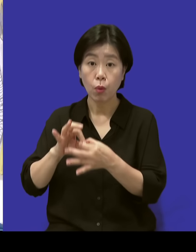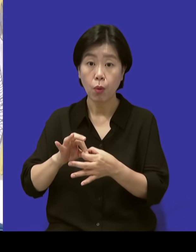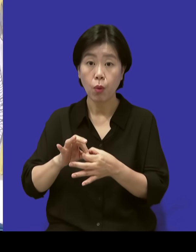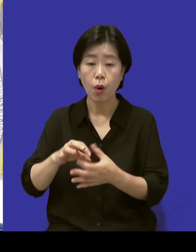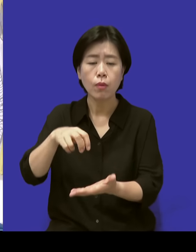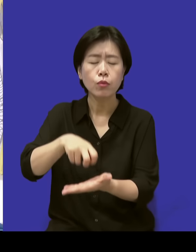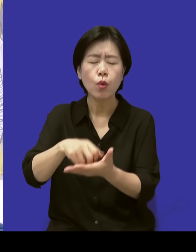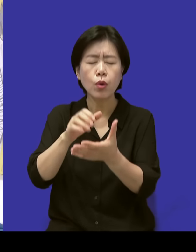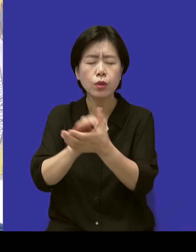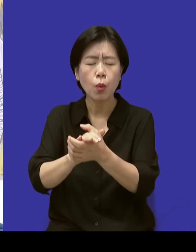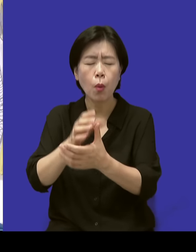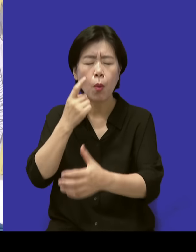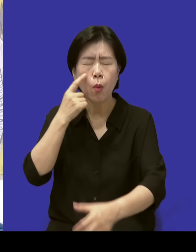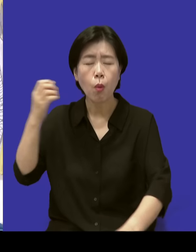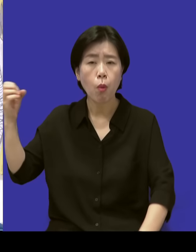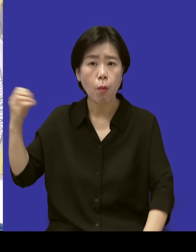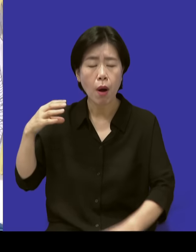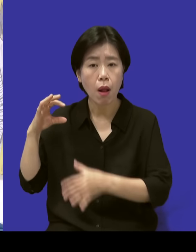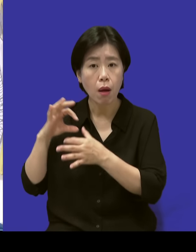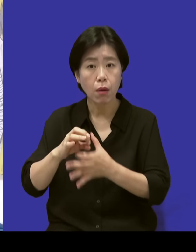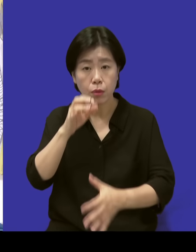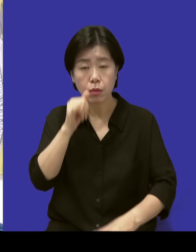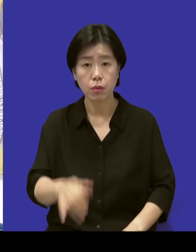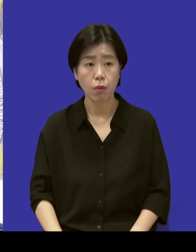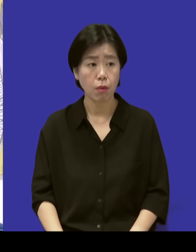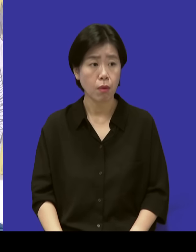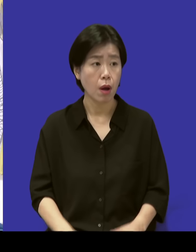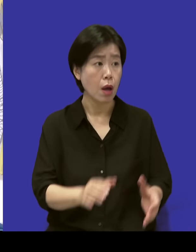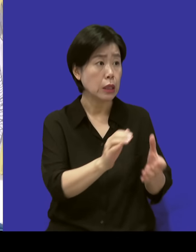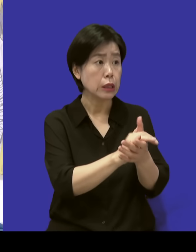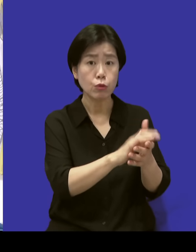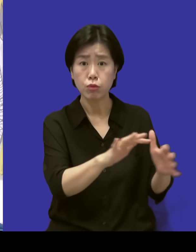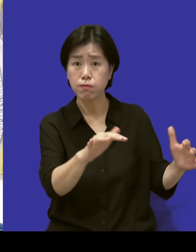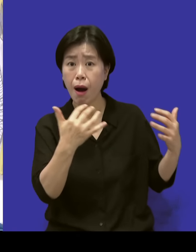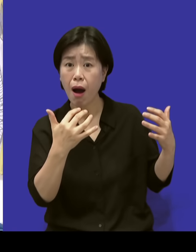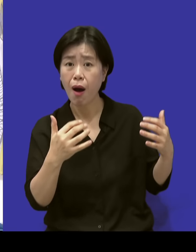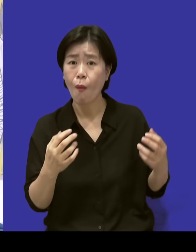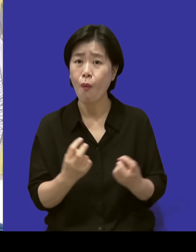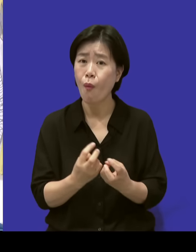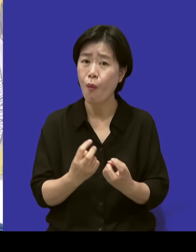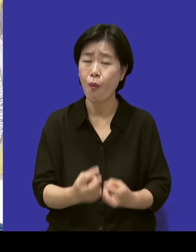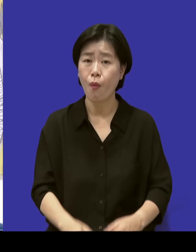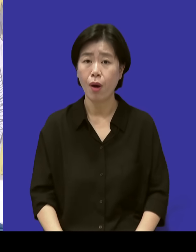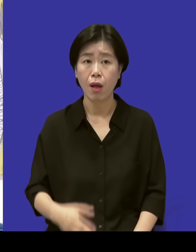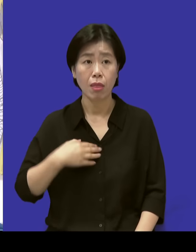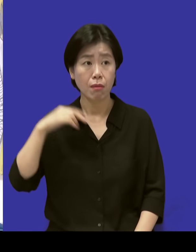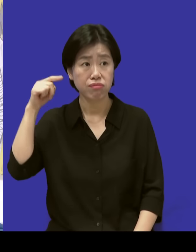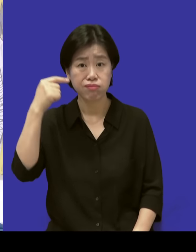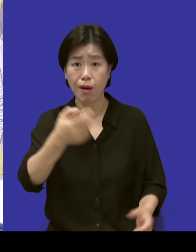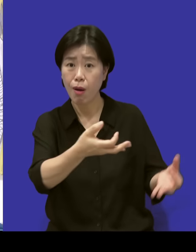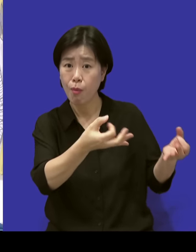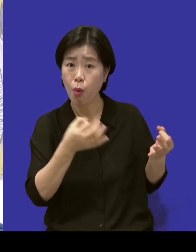그래가지고 친구들 다 보잖아요. 이상한 친구라고 생각할 수도 있잖아요. 예. 근데 처음 만난 친구들인데도 불구하고 그냥